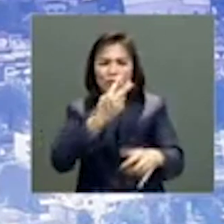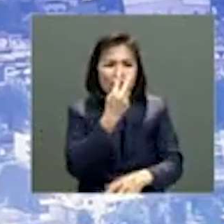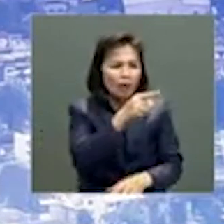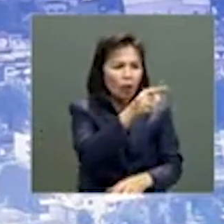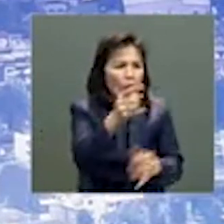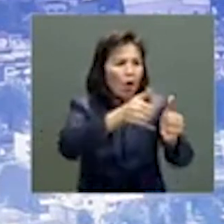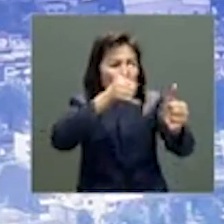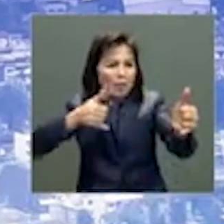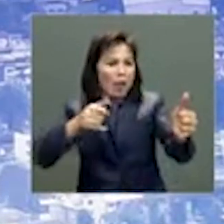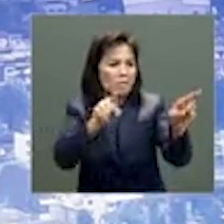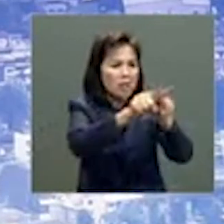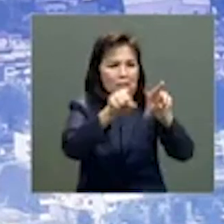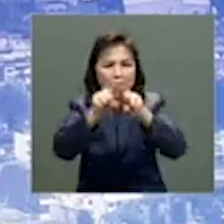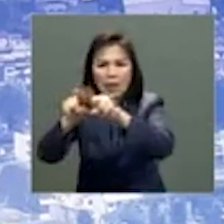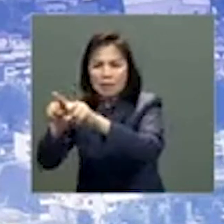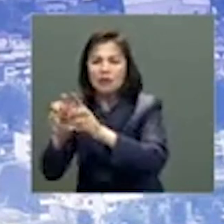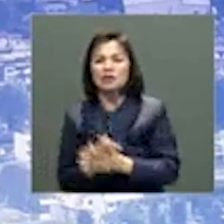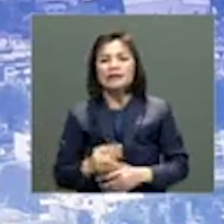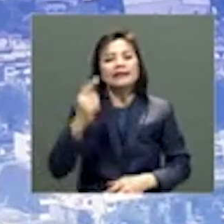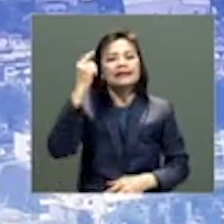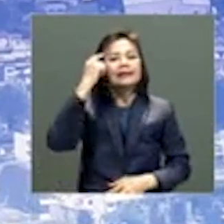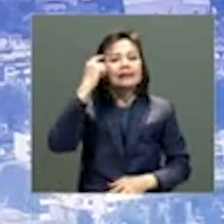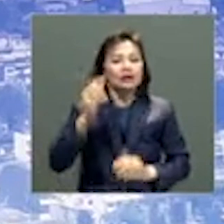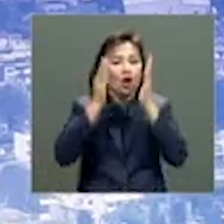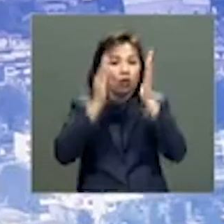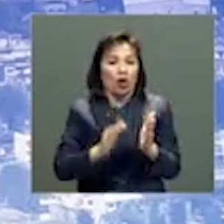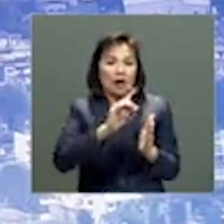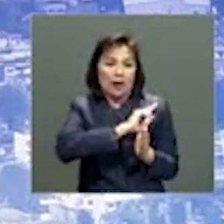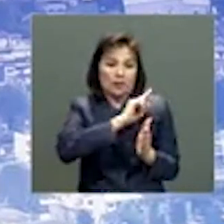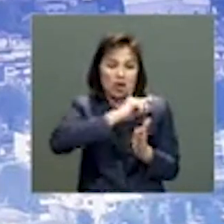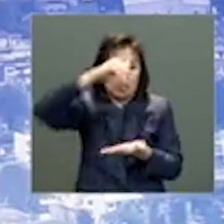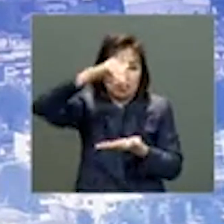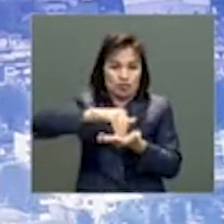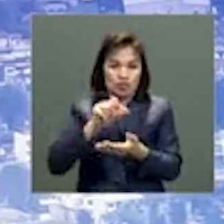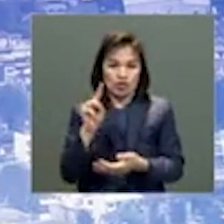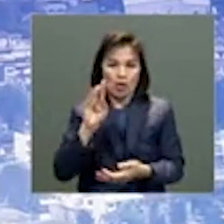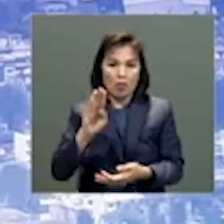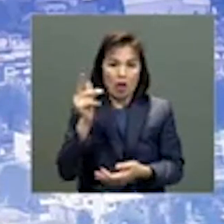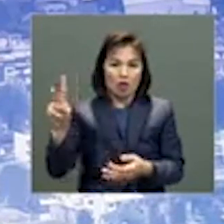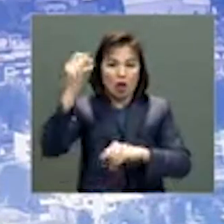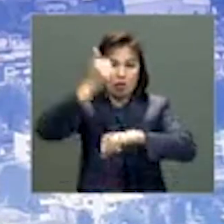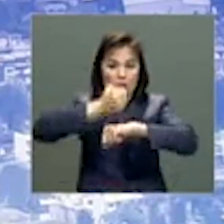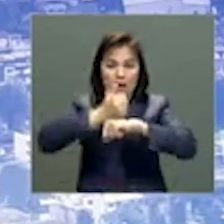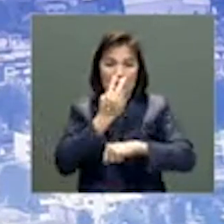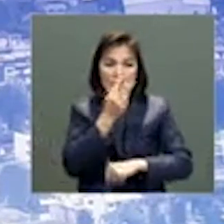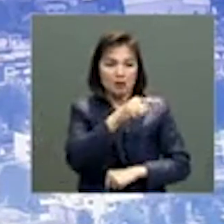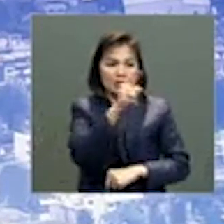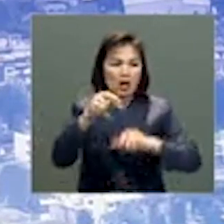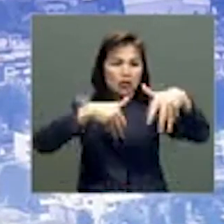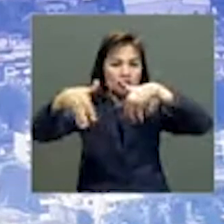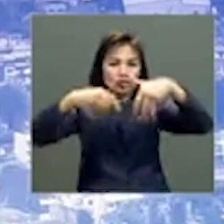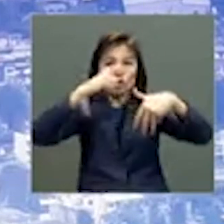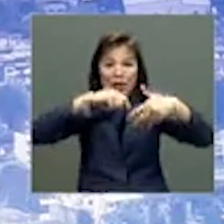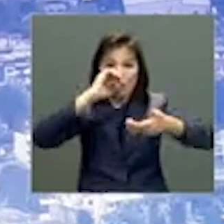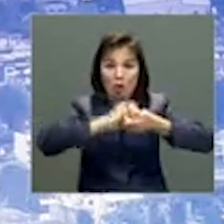มษายนมีประวัติเสี่ยงสัมผัสกับผู้ป่วยยืนยันก่อนหน้านี้โดยวันที่12เมษายนเริ่มมีอาการไข้